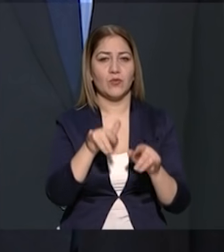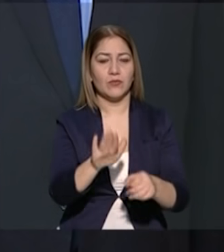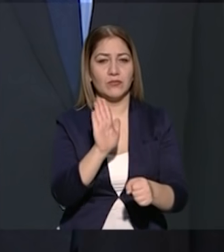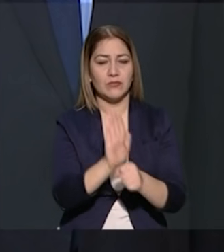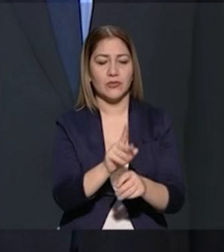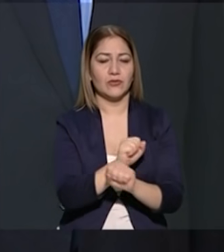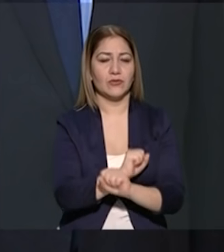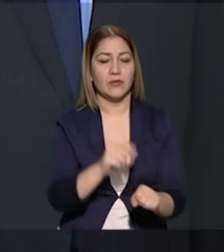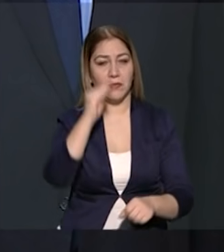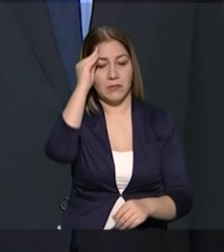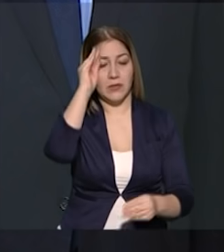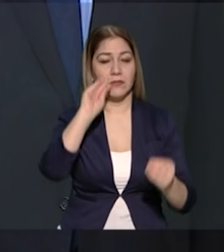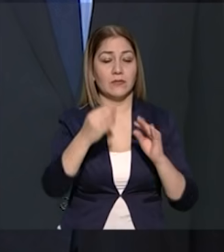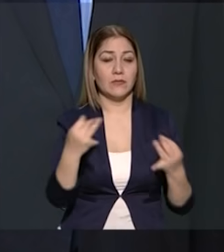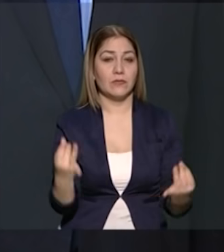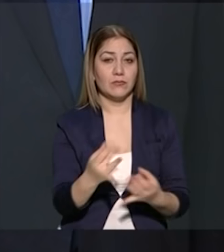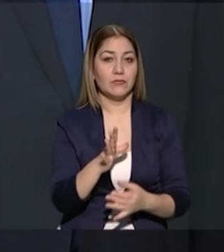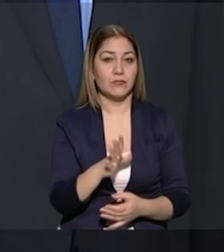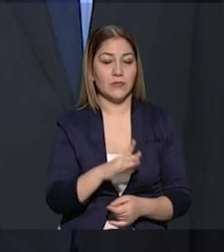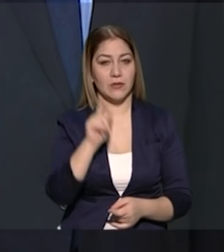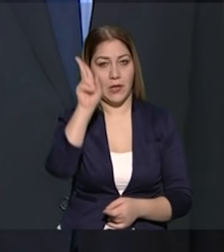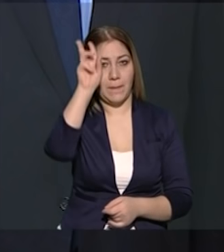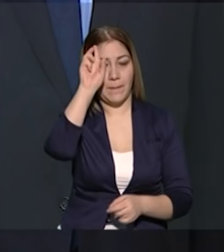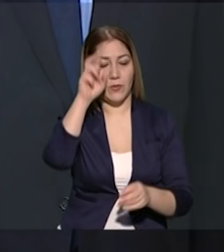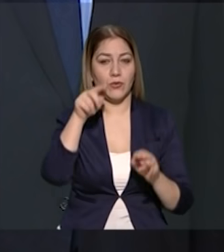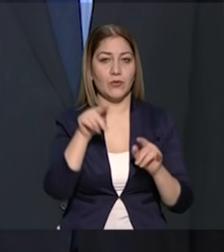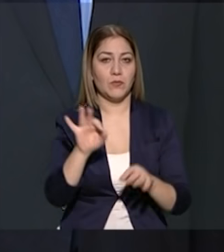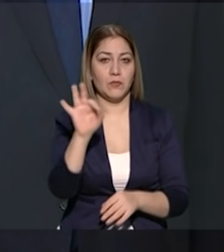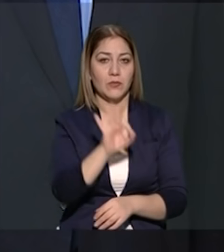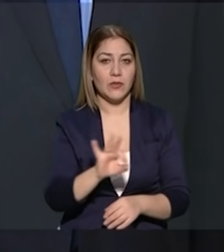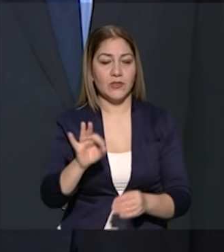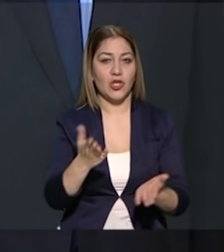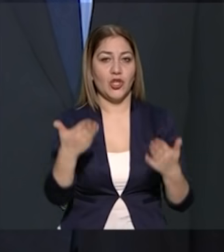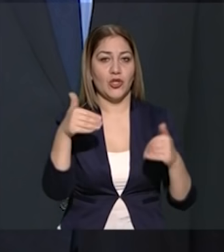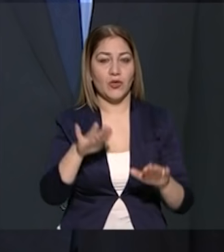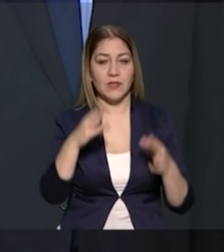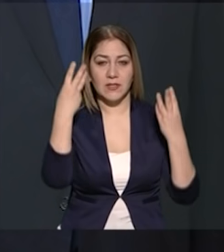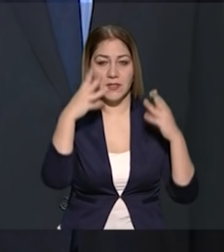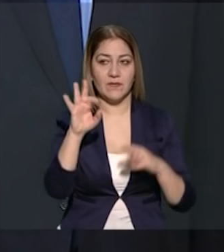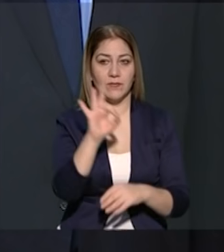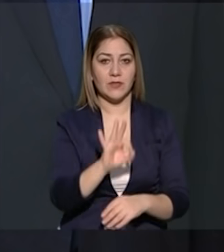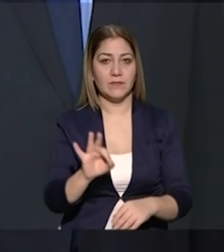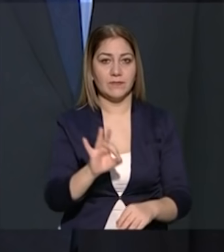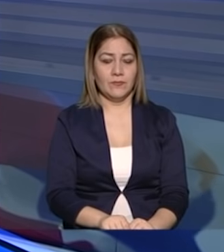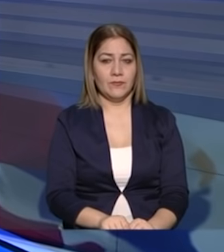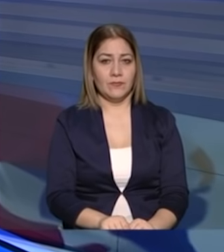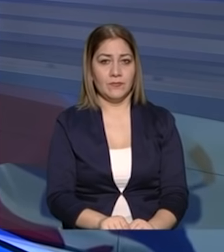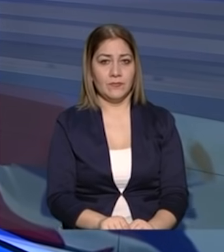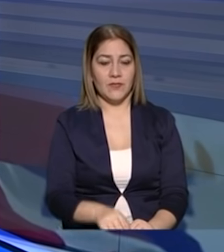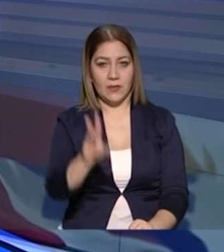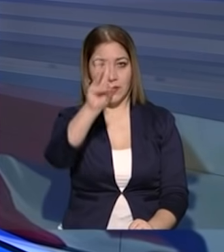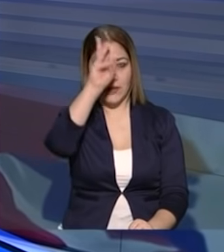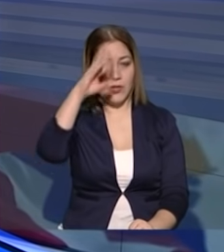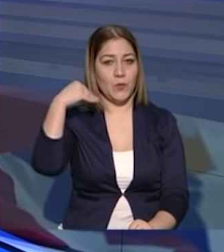գործողությունները։ Մտքեր են փոխանակվել երկրում ստեղծված իրավիճակի և հանգուցալուծման հնարավոր ճանապարհների մասին։